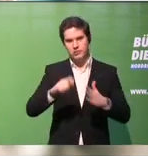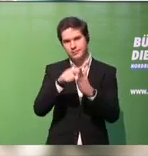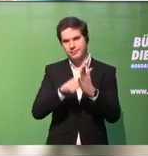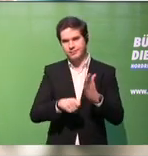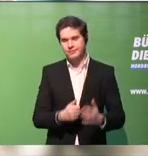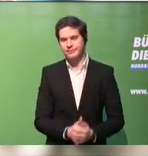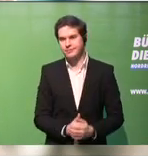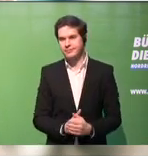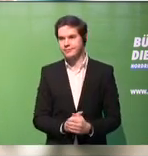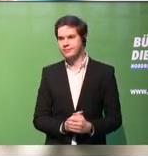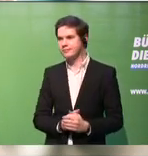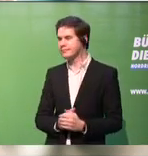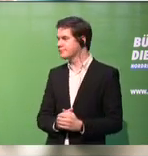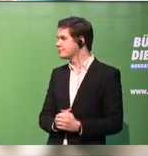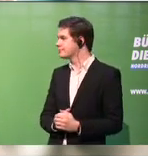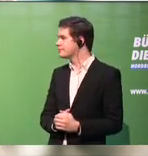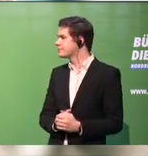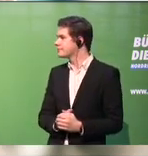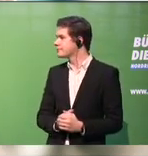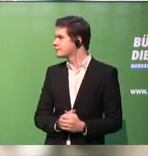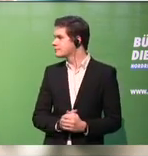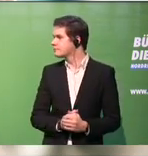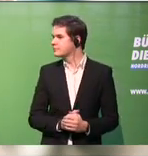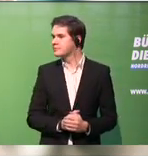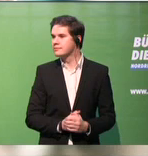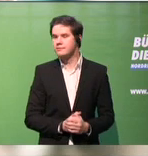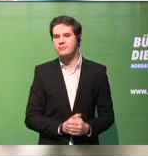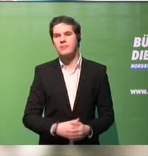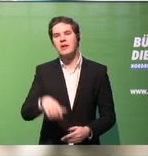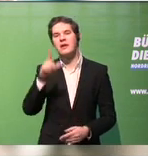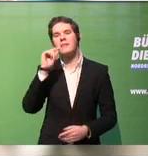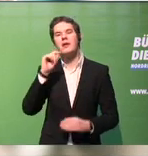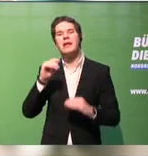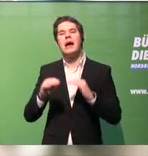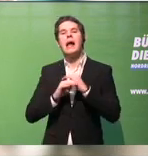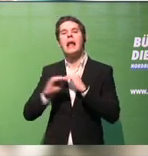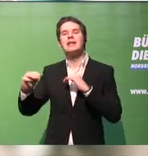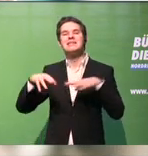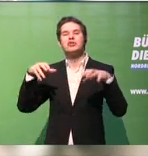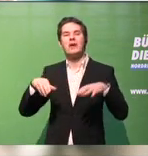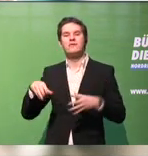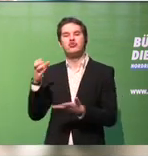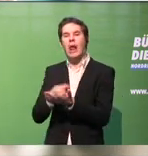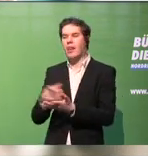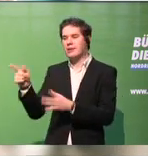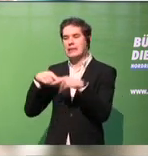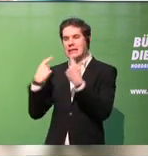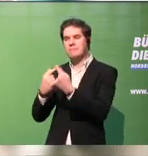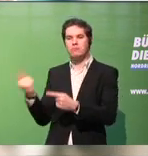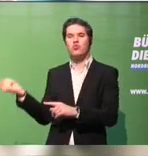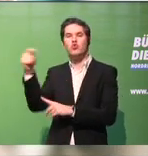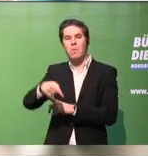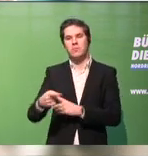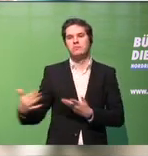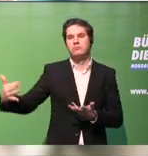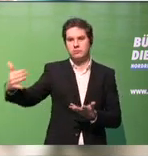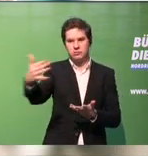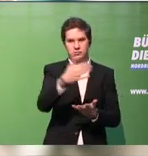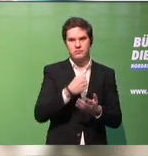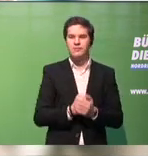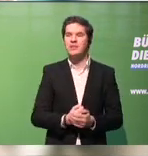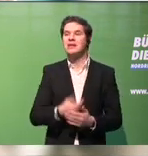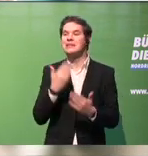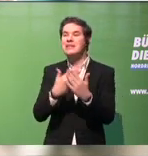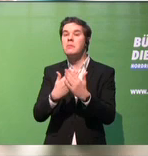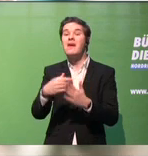Das Team aus der Landesgeschäftsstelle ist dann eigentlich auch schon unterwegs, um die Zettel einzusammeln. Und ich bitte alle, die